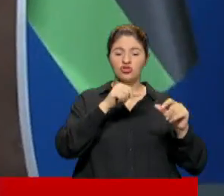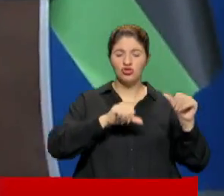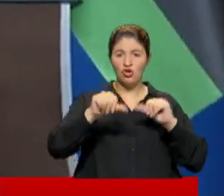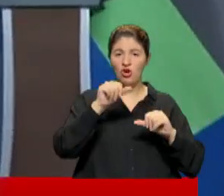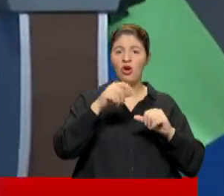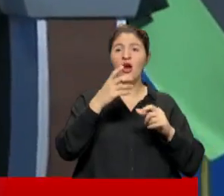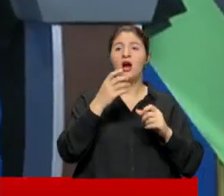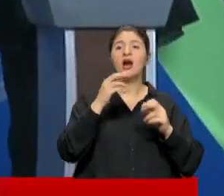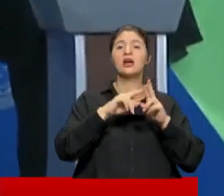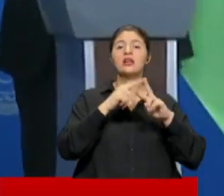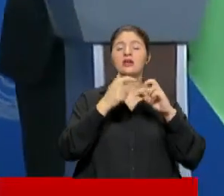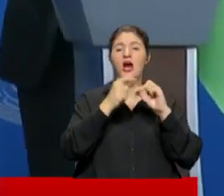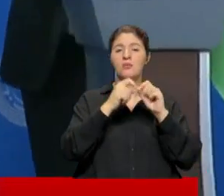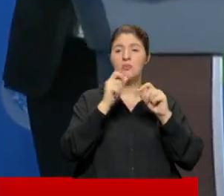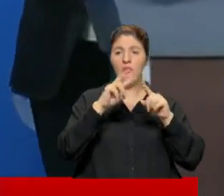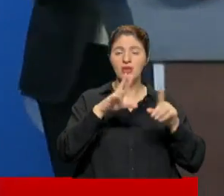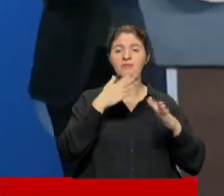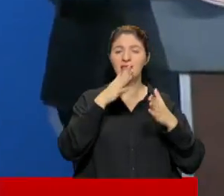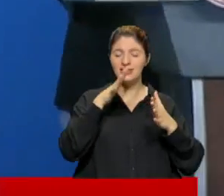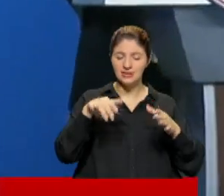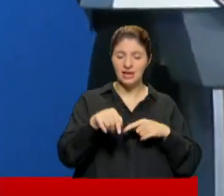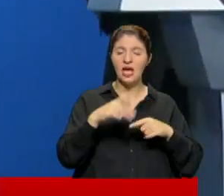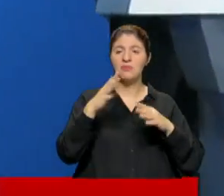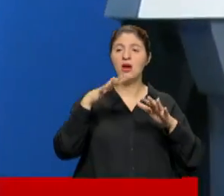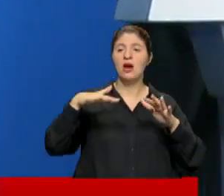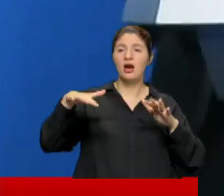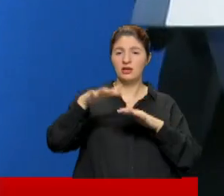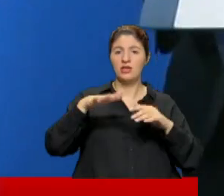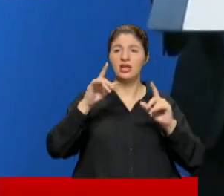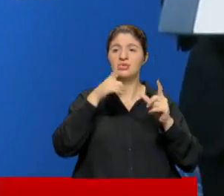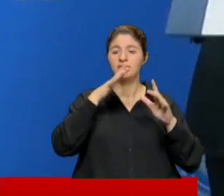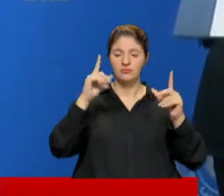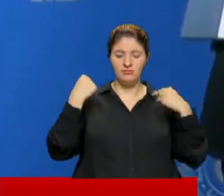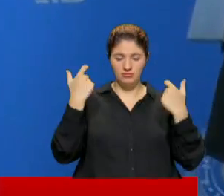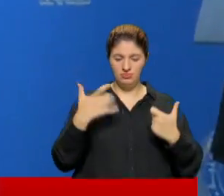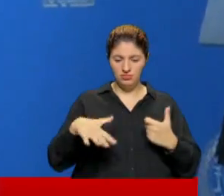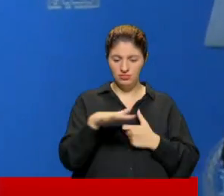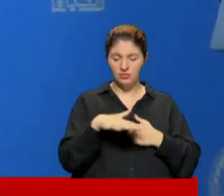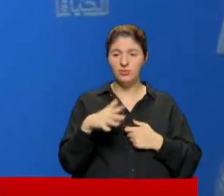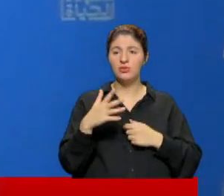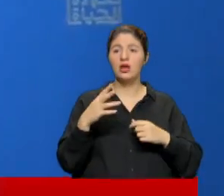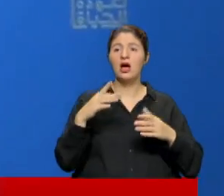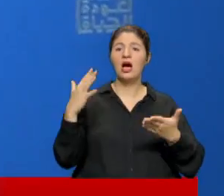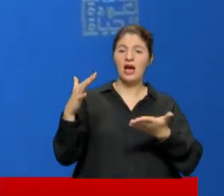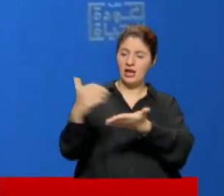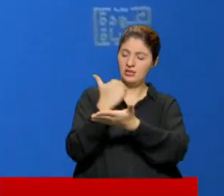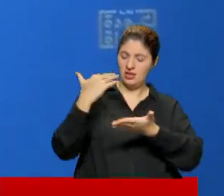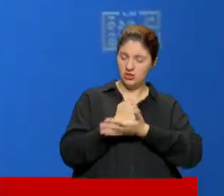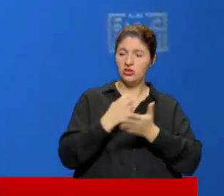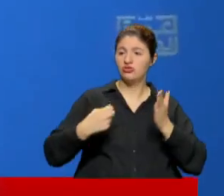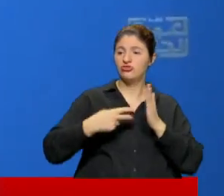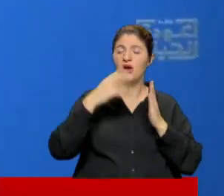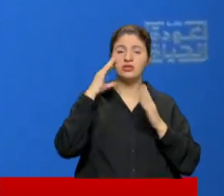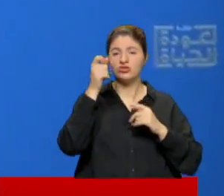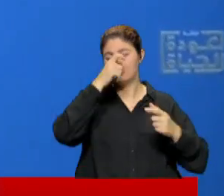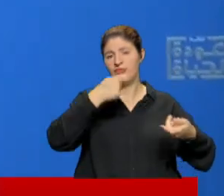anlaşması kar'da hem denizde gerek Deniz yetki alanlarımızda Eee kazan kazan anlayışıyla Türk